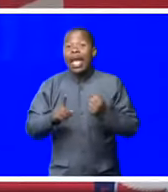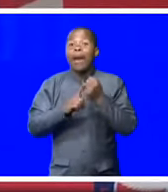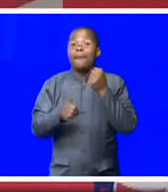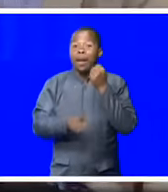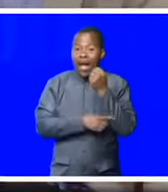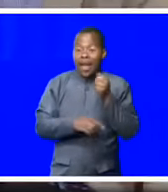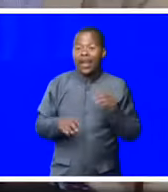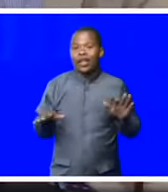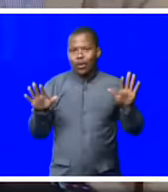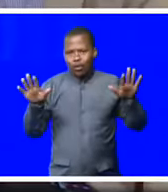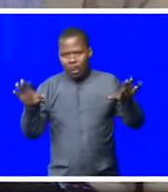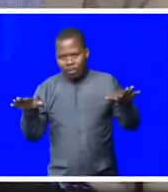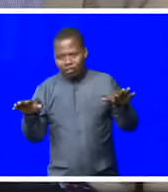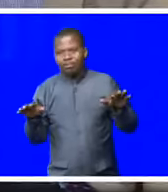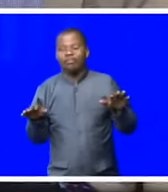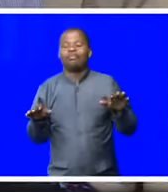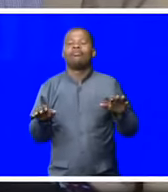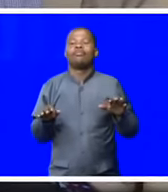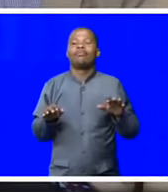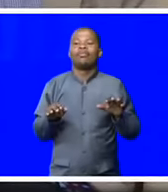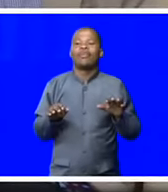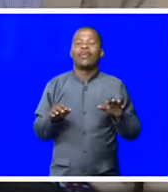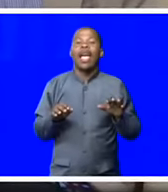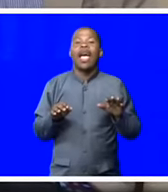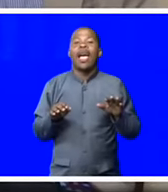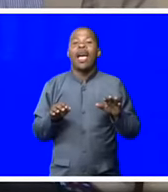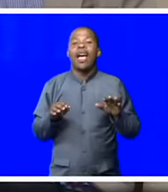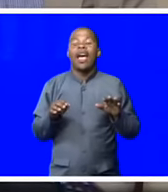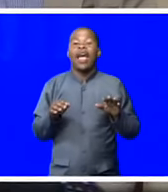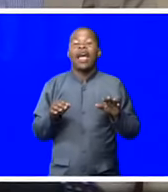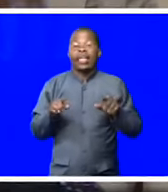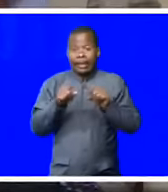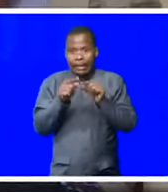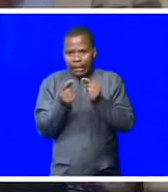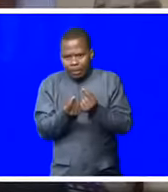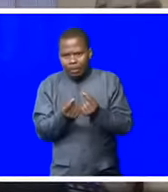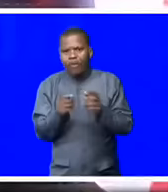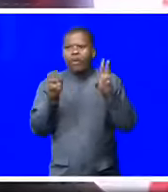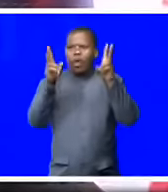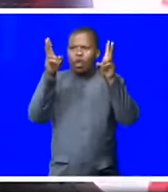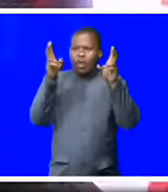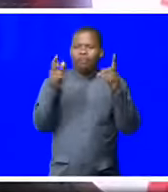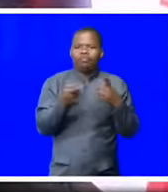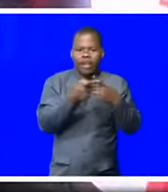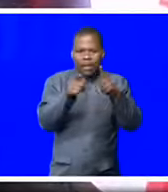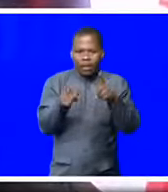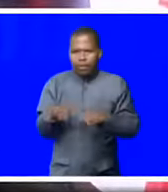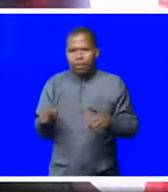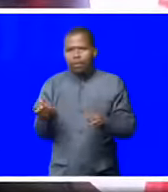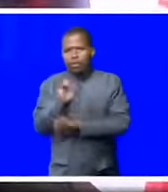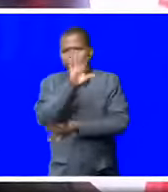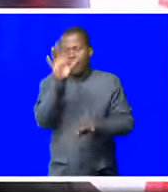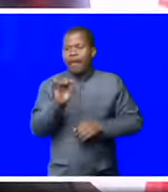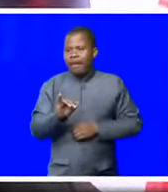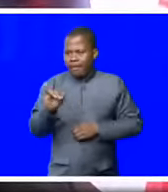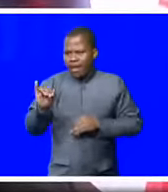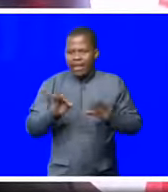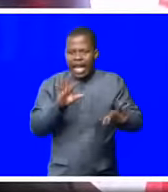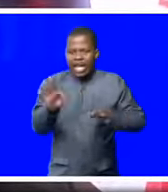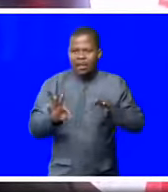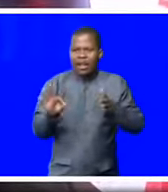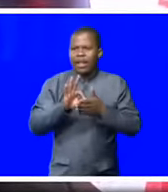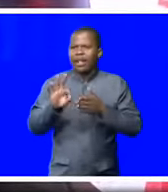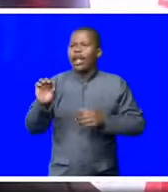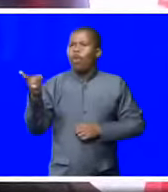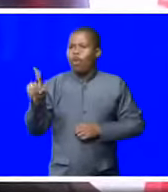likubikela abalandzeli baleli cembu eTindzaba letehlukahlukene letithinza leli cembu. Indzaba yokuqala kube ukuchazela abalandzeli baleli cembu